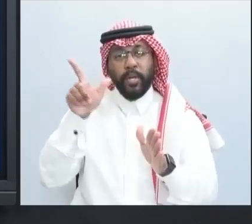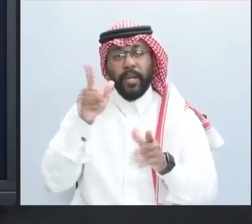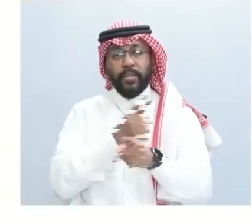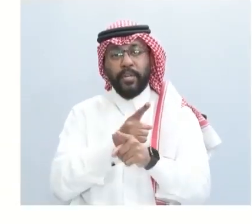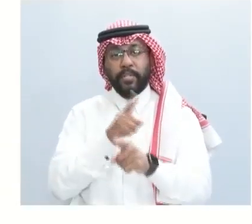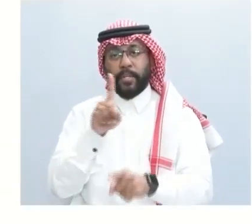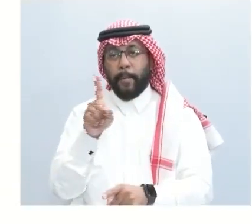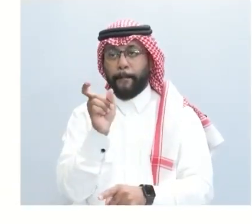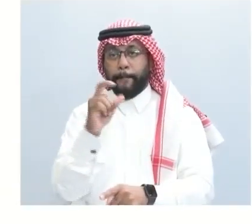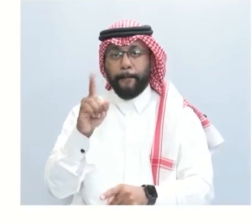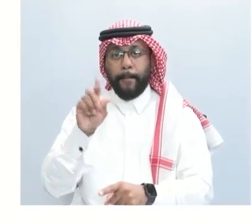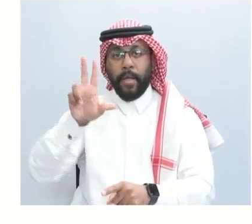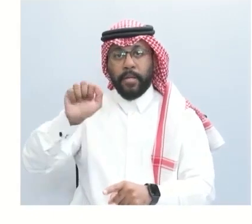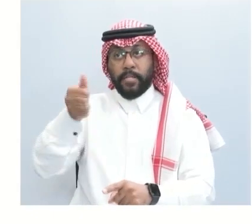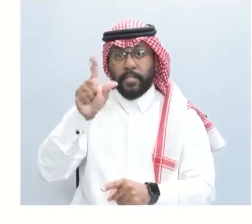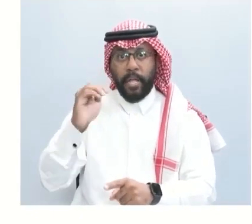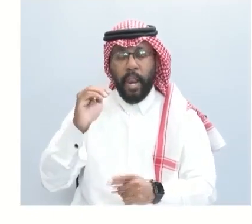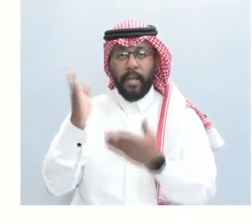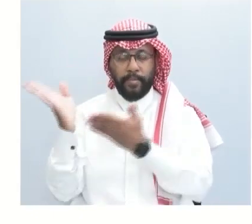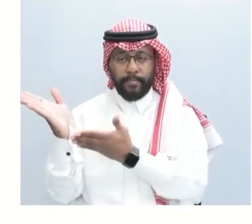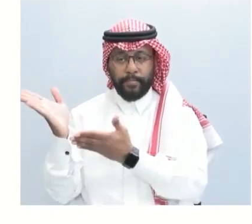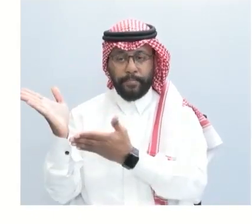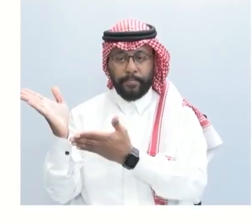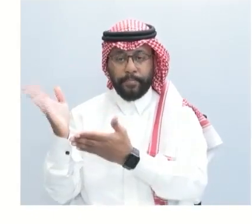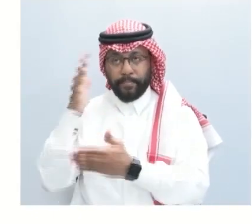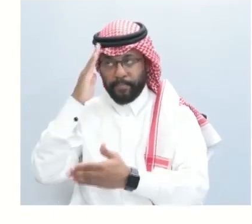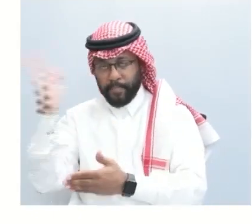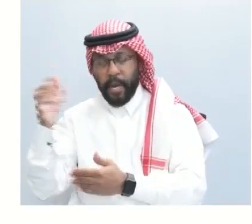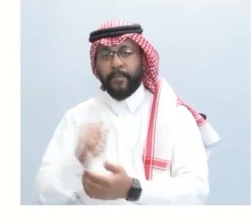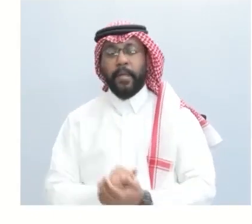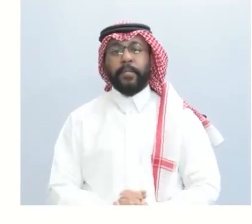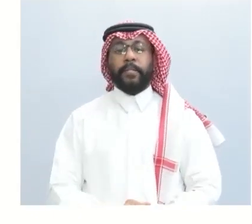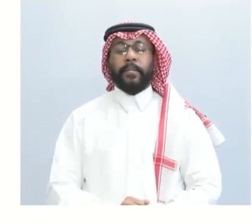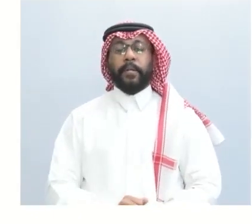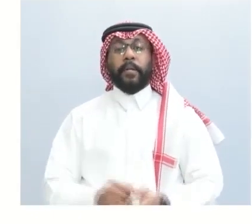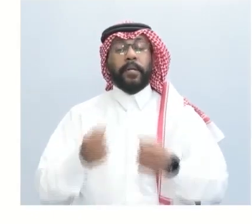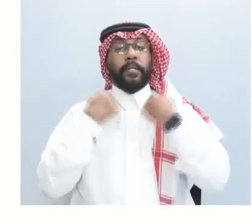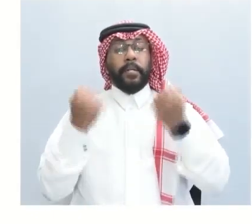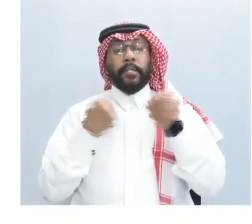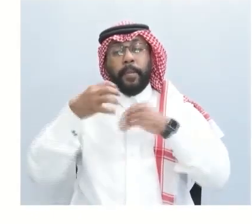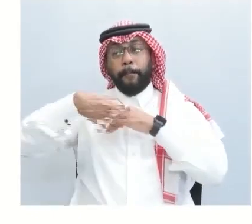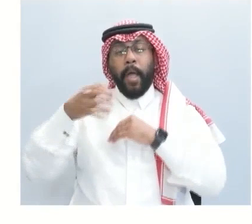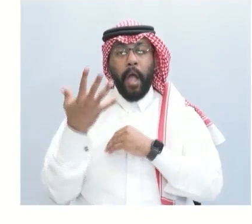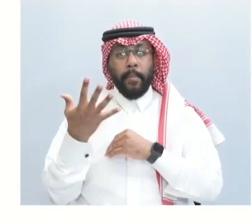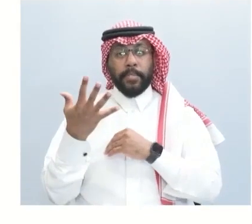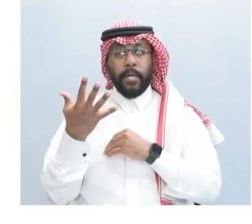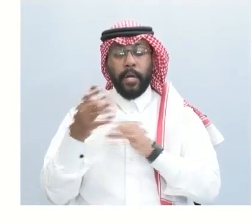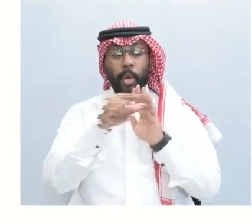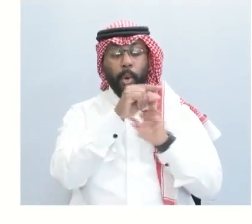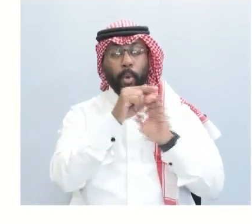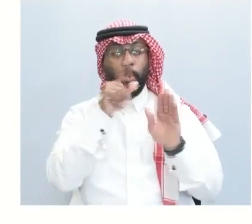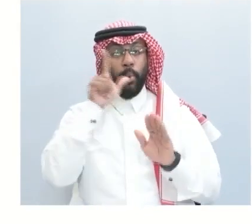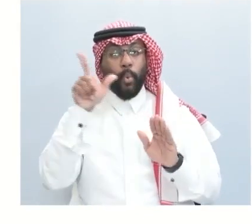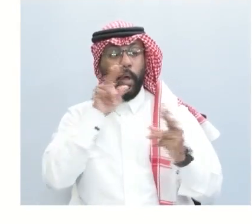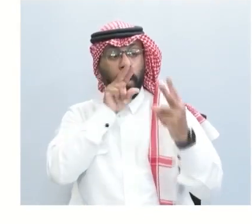الاشاره الاستاذ بندر الصالح نحن في الوحده التدريبيه الخامسه الوحده التدريبيه الخامسه بعنوان كفايه